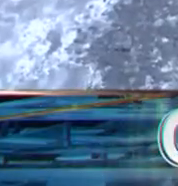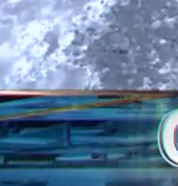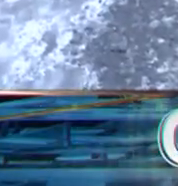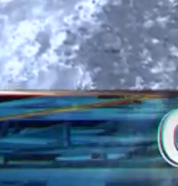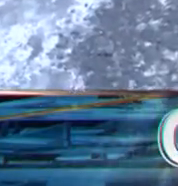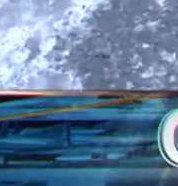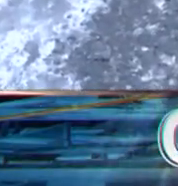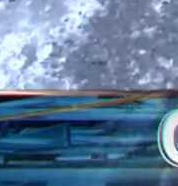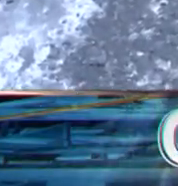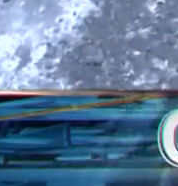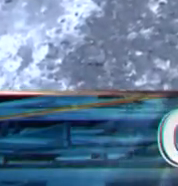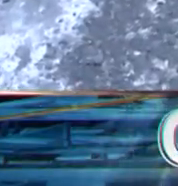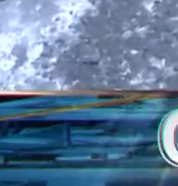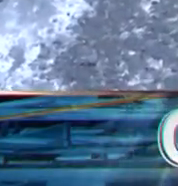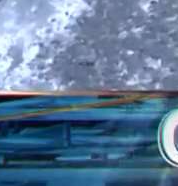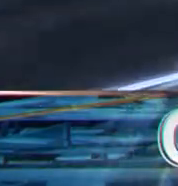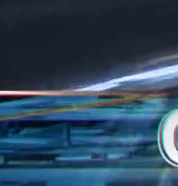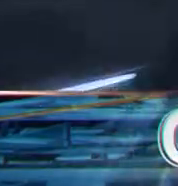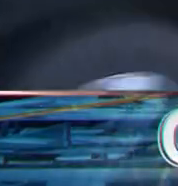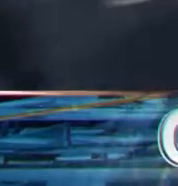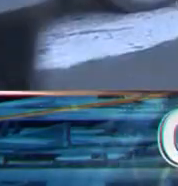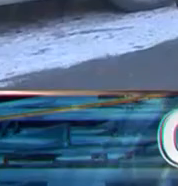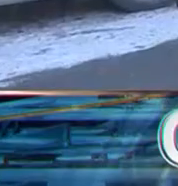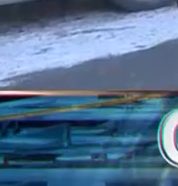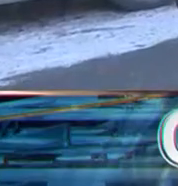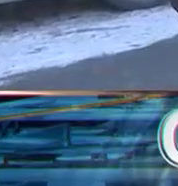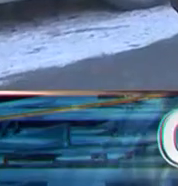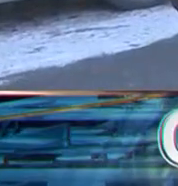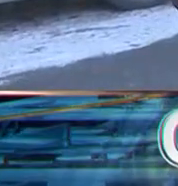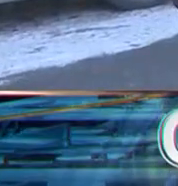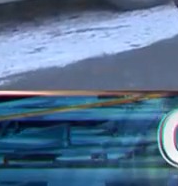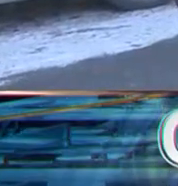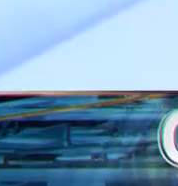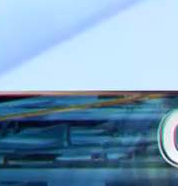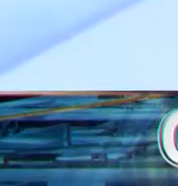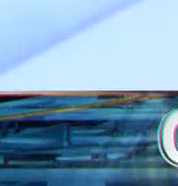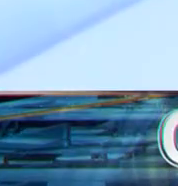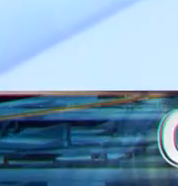Умные документы. Цифровые водительские права появились в мобильном приложении.